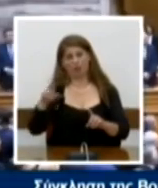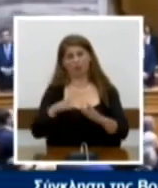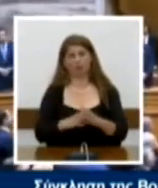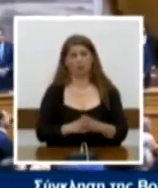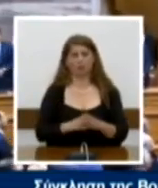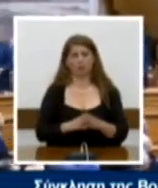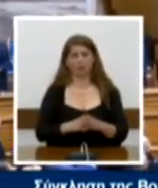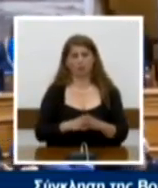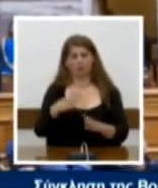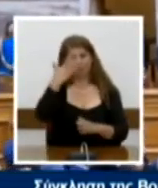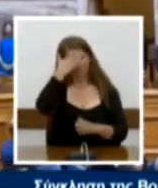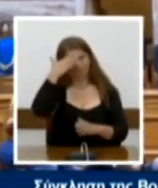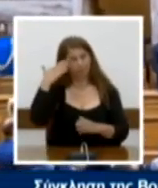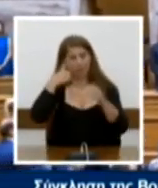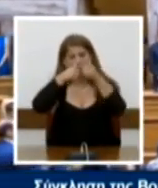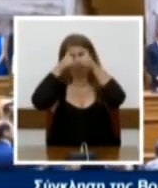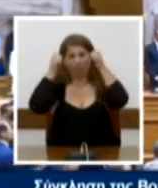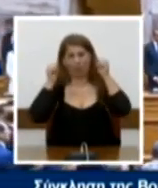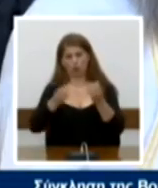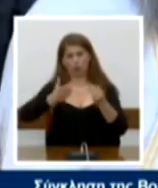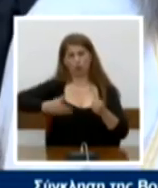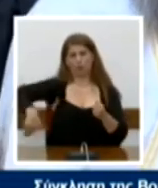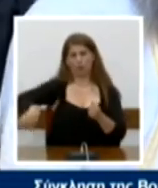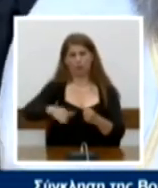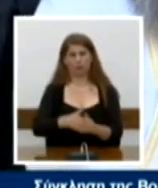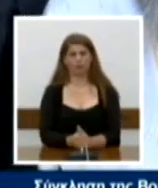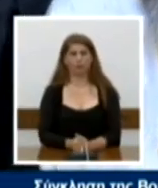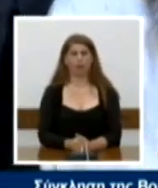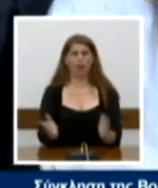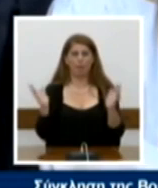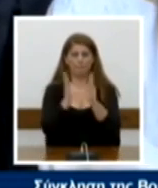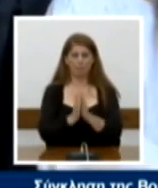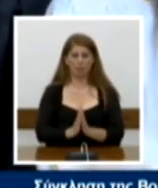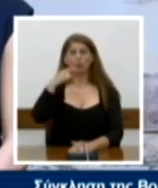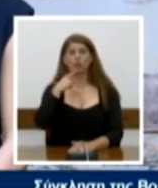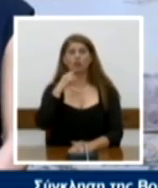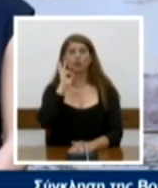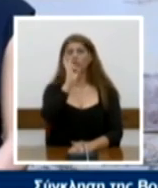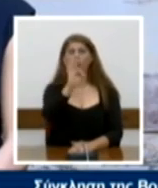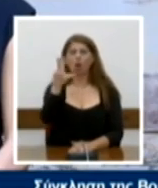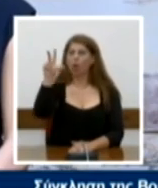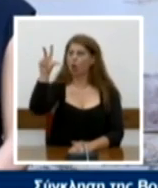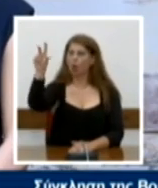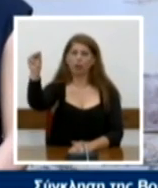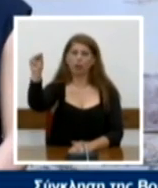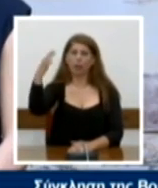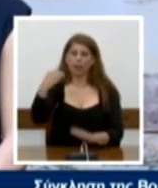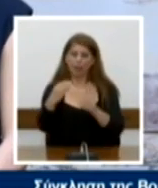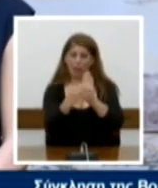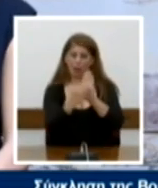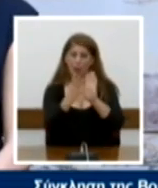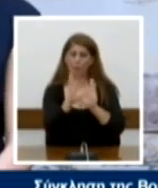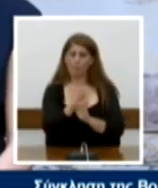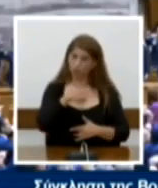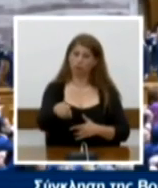ορκομοσία έγινε παρουσία της Προέδρου της Δημοκρατίας αλλά και του Αρχιεπισκόπου Ιερώνυμου με προεδρεύοντα τον πρώτο Αντιπρόεδρο της προηγούμενης Βουλής, Νικήτα